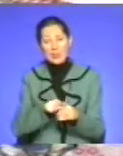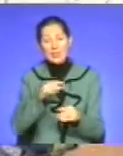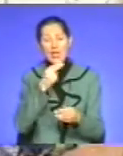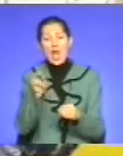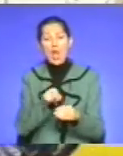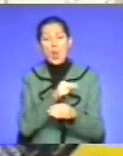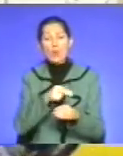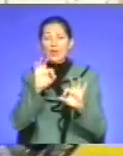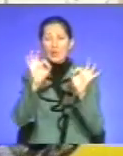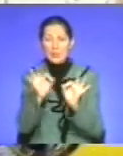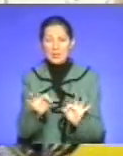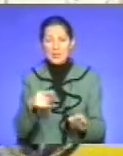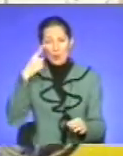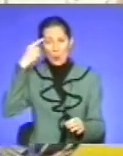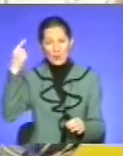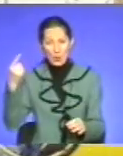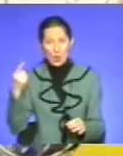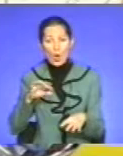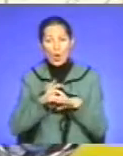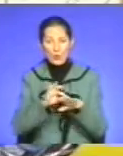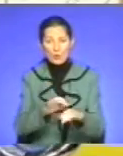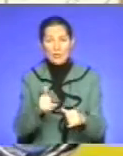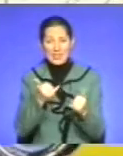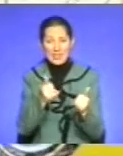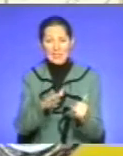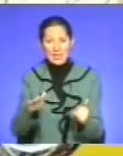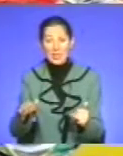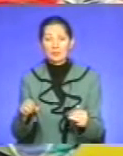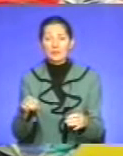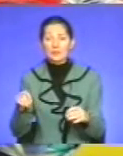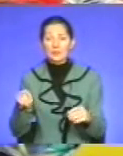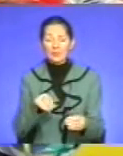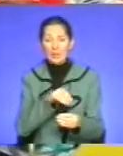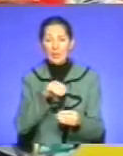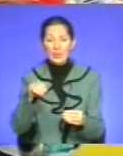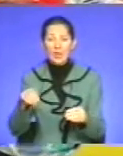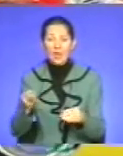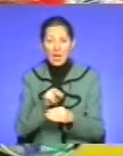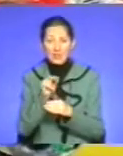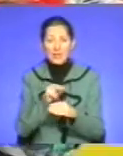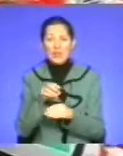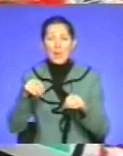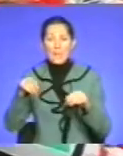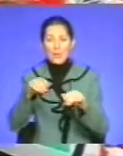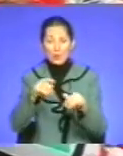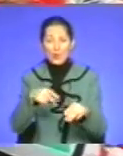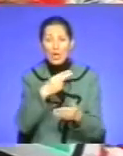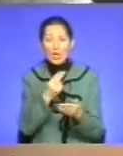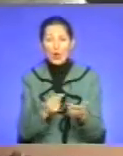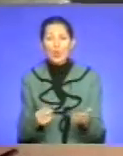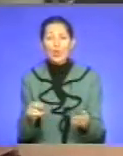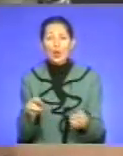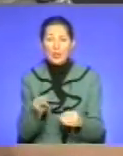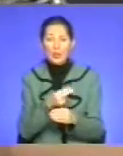мистецтвом. Психолог Марія Квілінська проводить для дітей заняття пісковою та кольоротерапією. Такі заняття рекомендують і